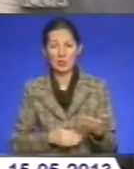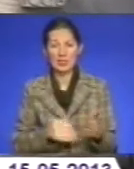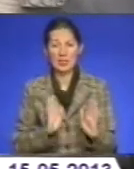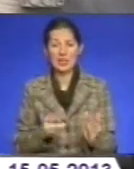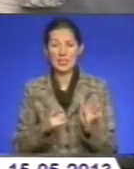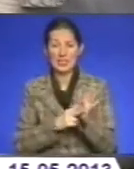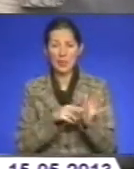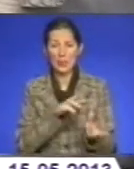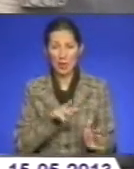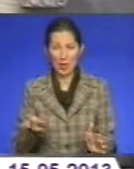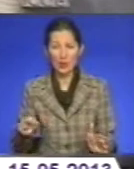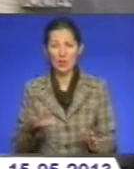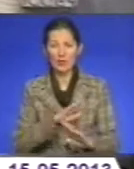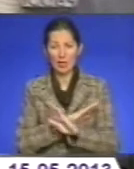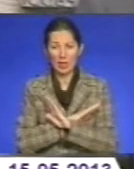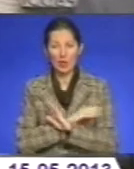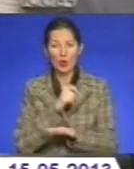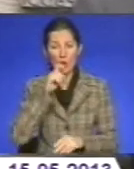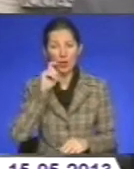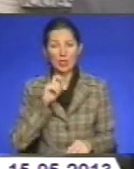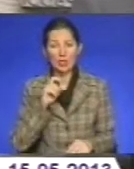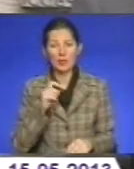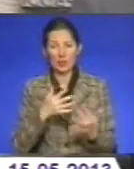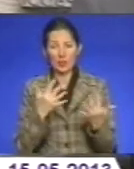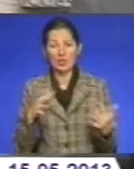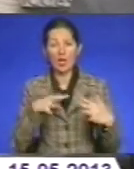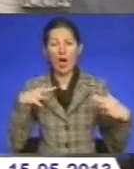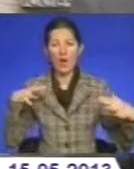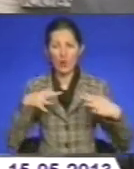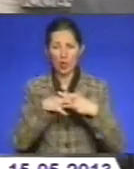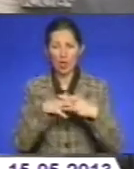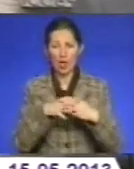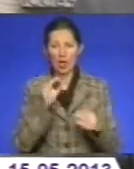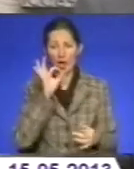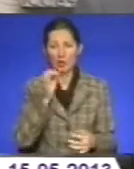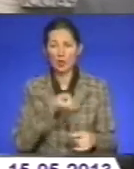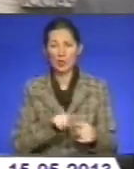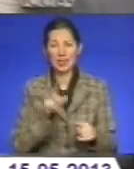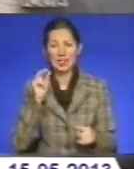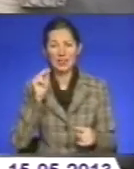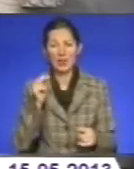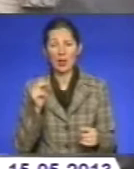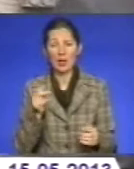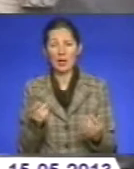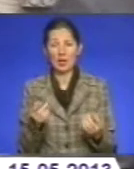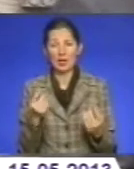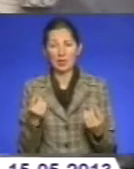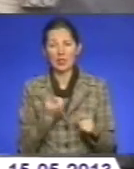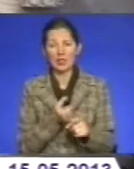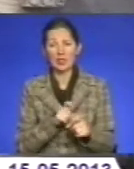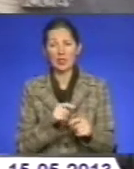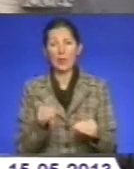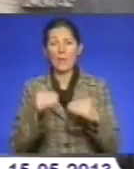загинуло українців, борючись на різних фронтах. Але кажуть, що ця цифра значно